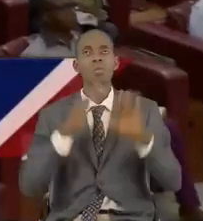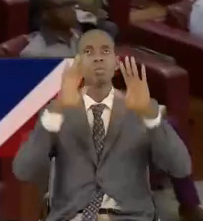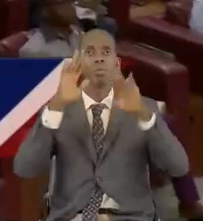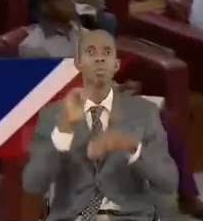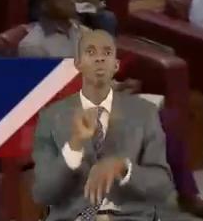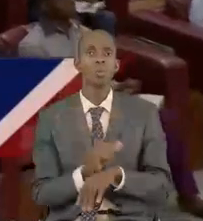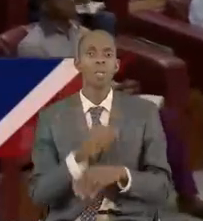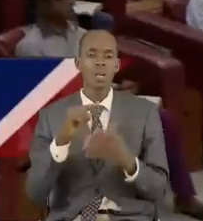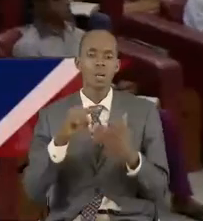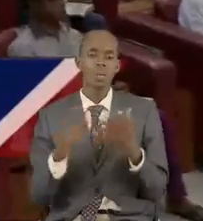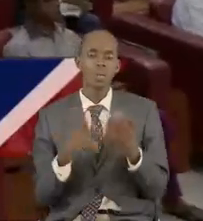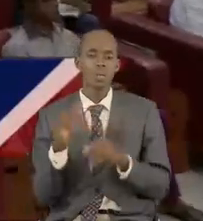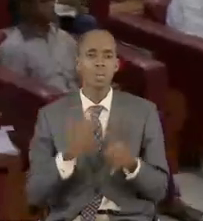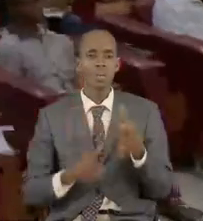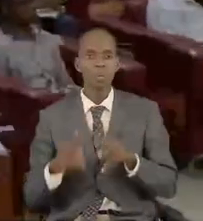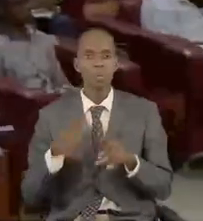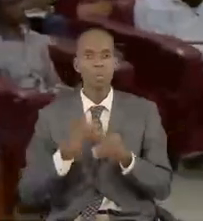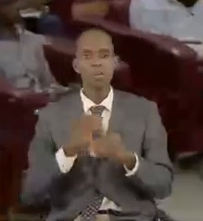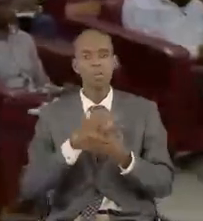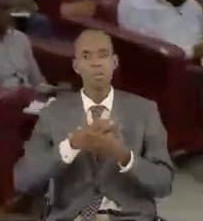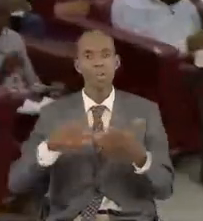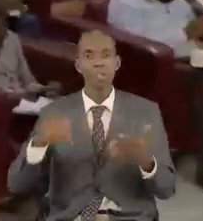le peuple et le verset 9 dit